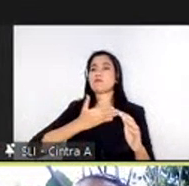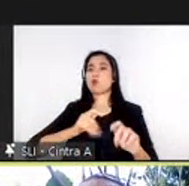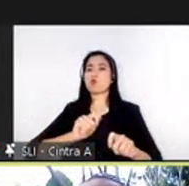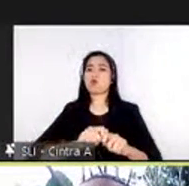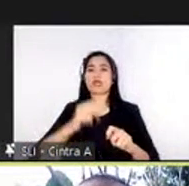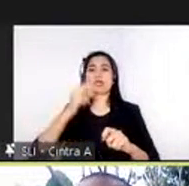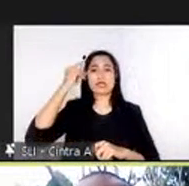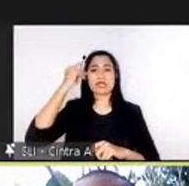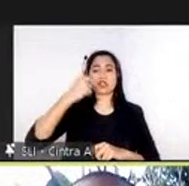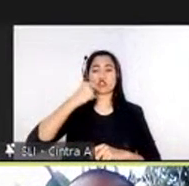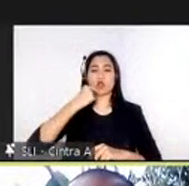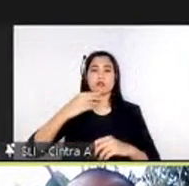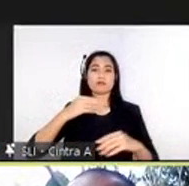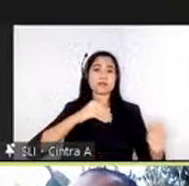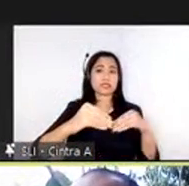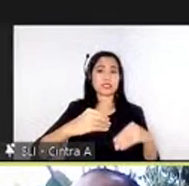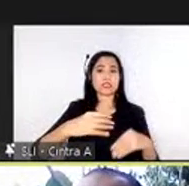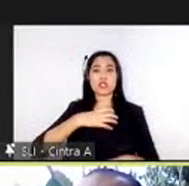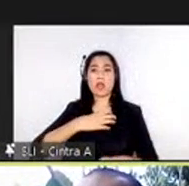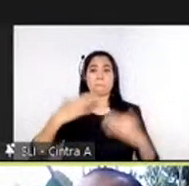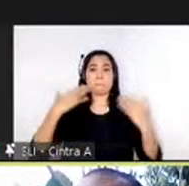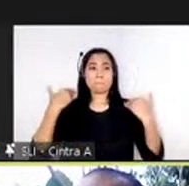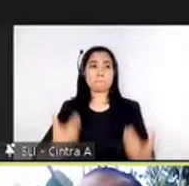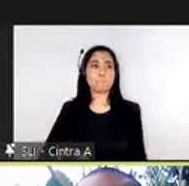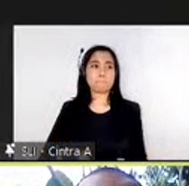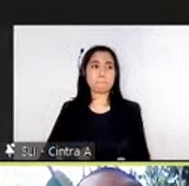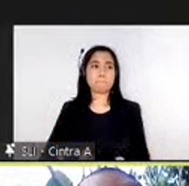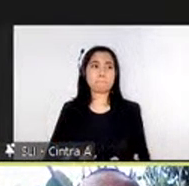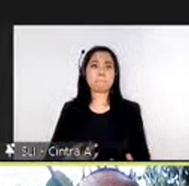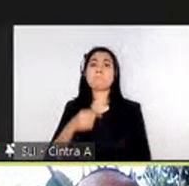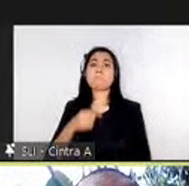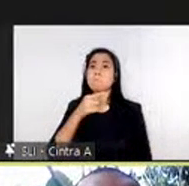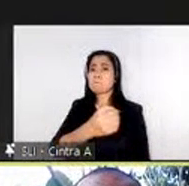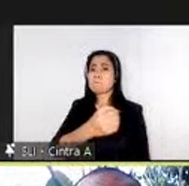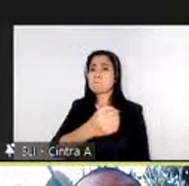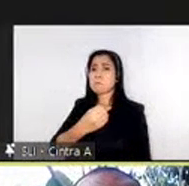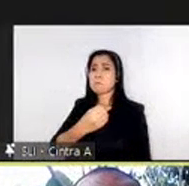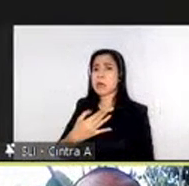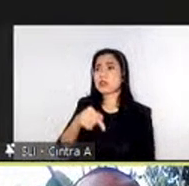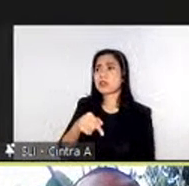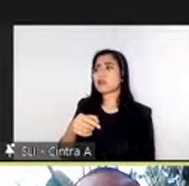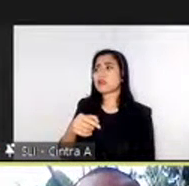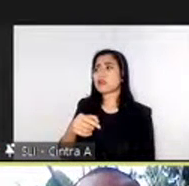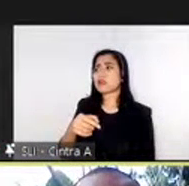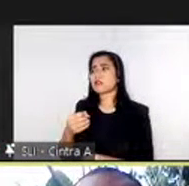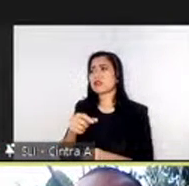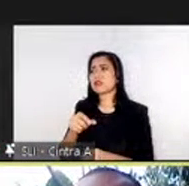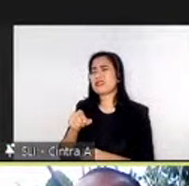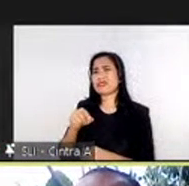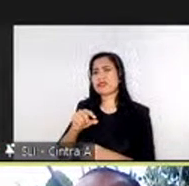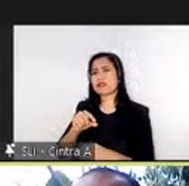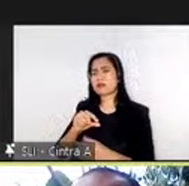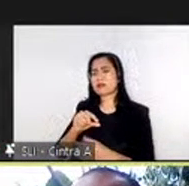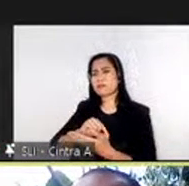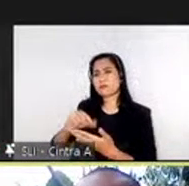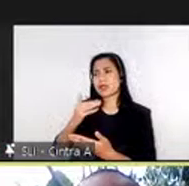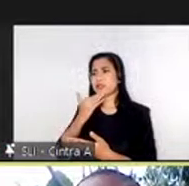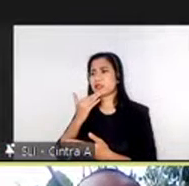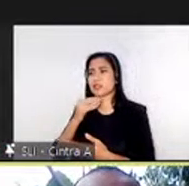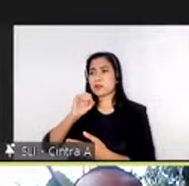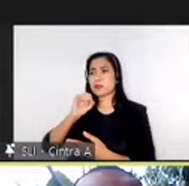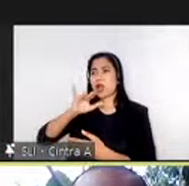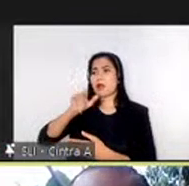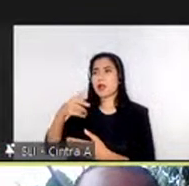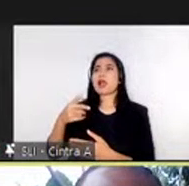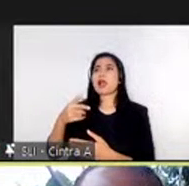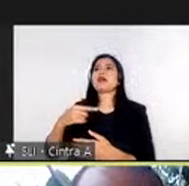Human Rights yang menurutnya ini adalah eh apa yang disebut sebagai National action plan on busis and Human Rights yang secara